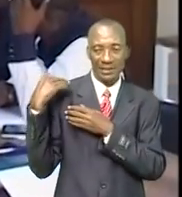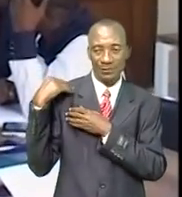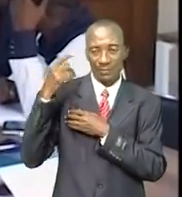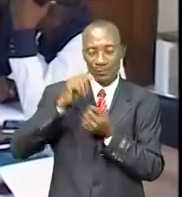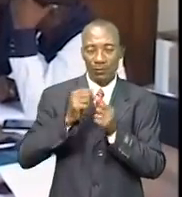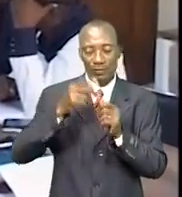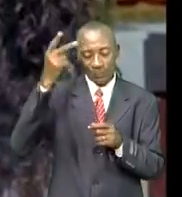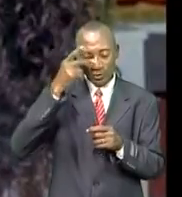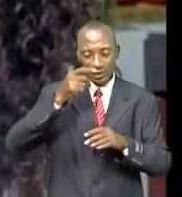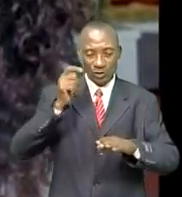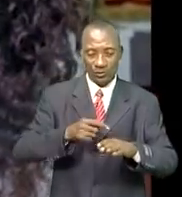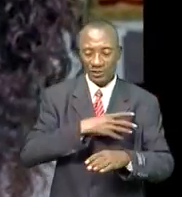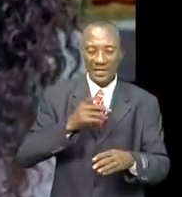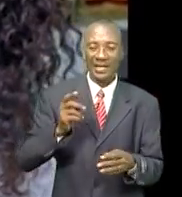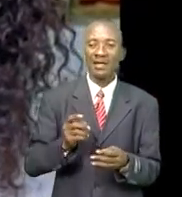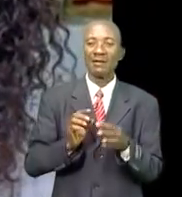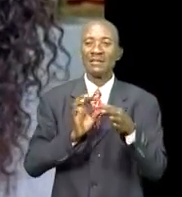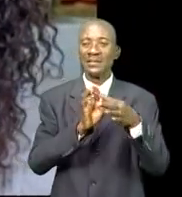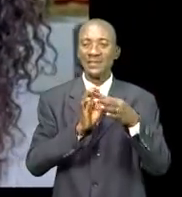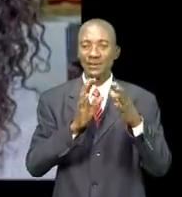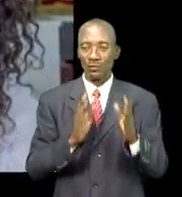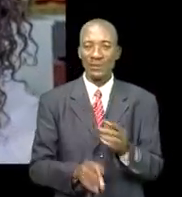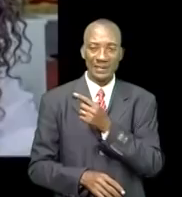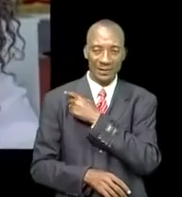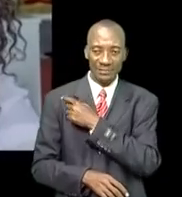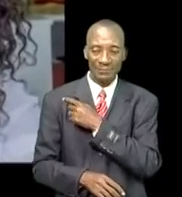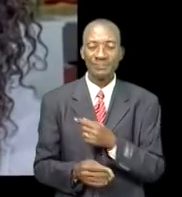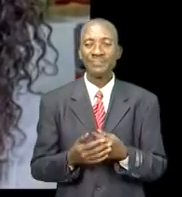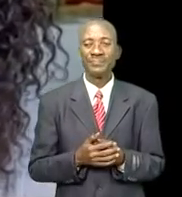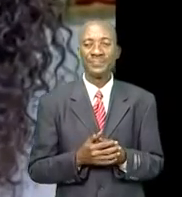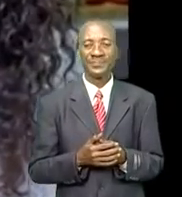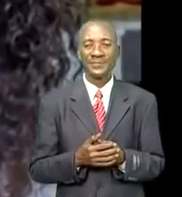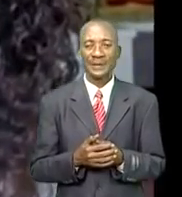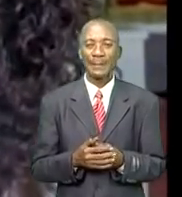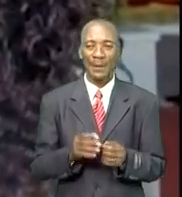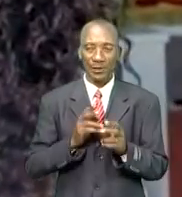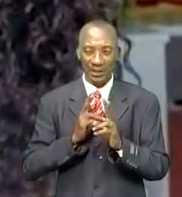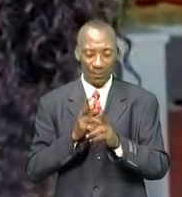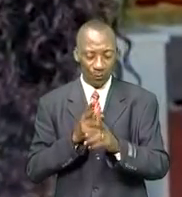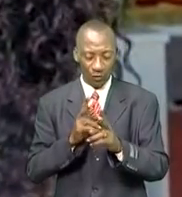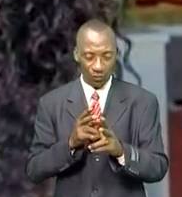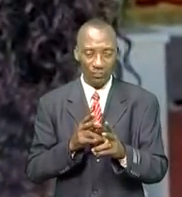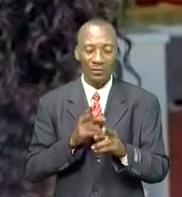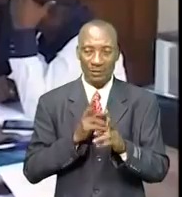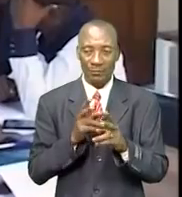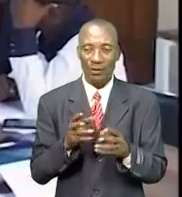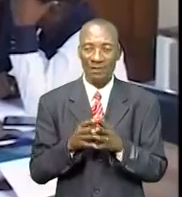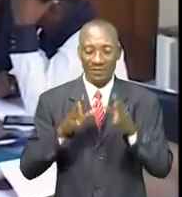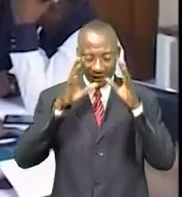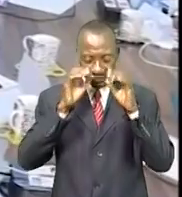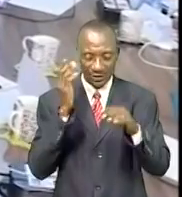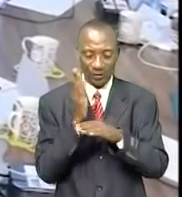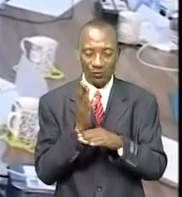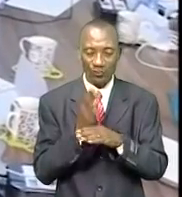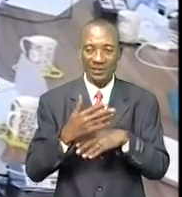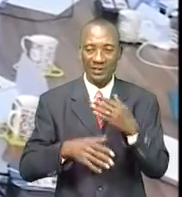juridiques et diplomatiques, Nicole Ntoumba-Boacha. La restitution est ici faite par le président du conseil d'administration de